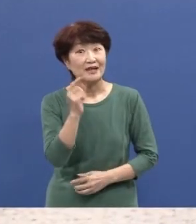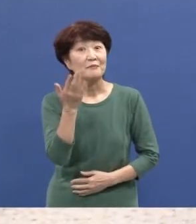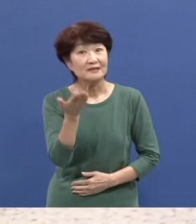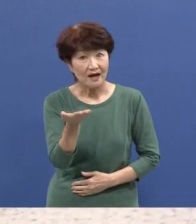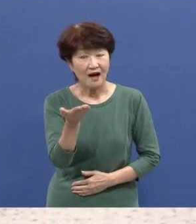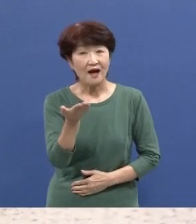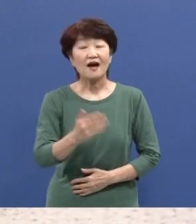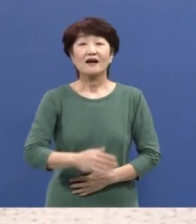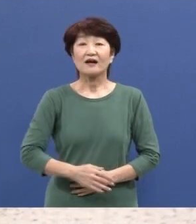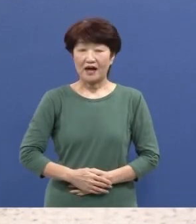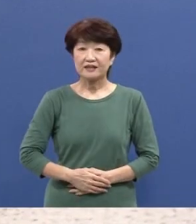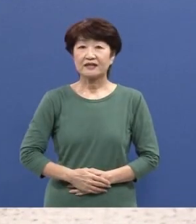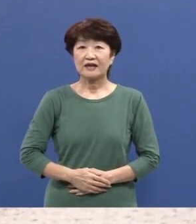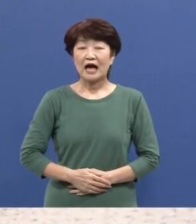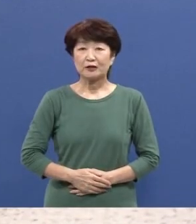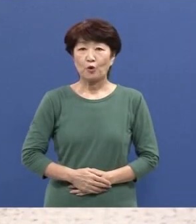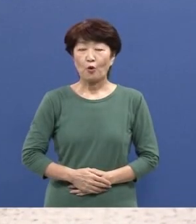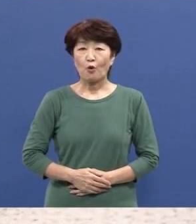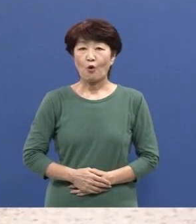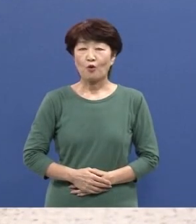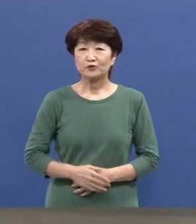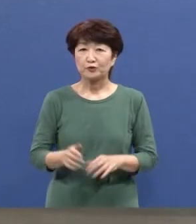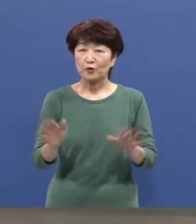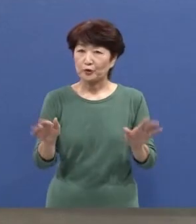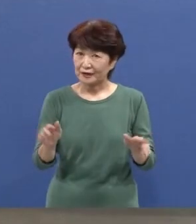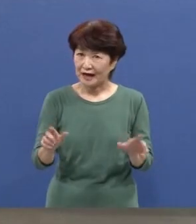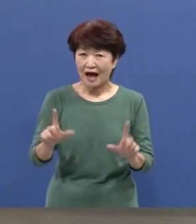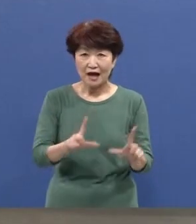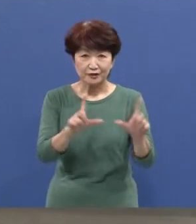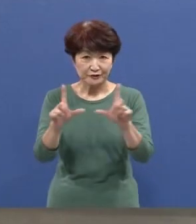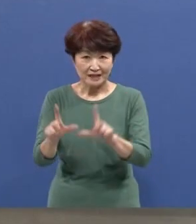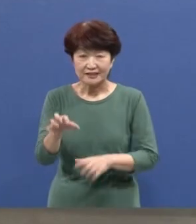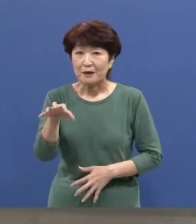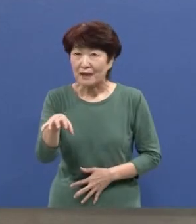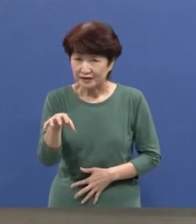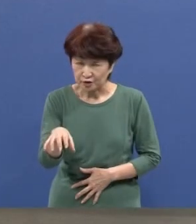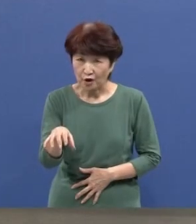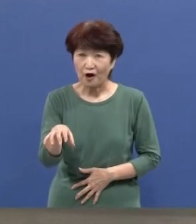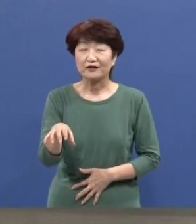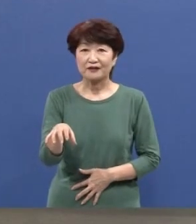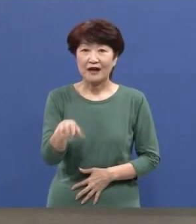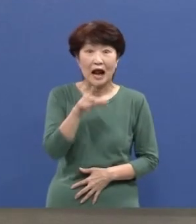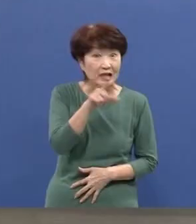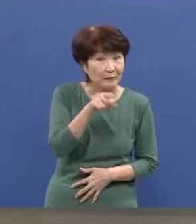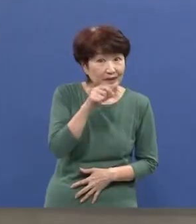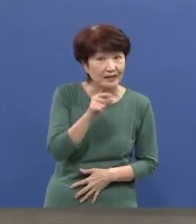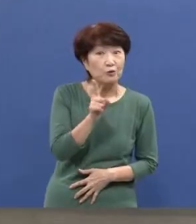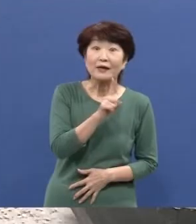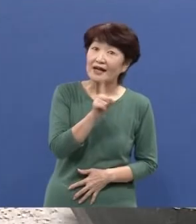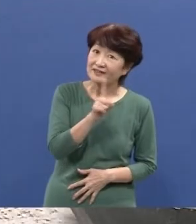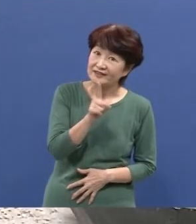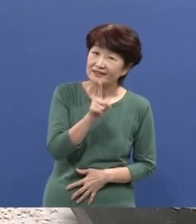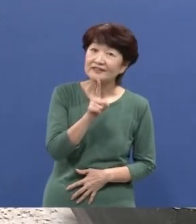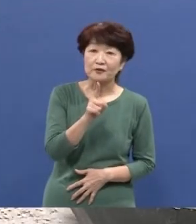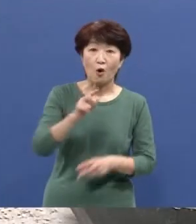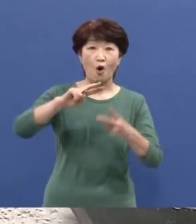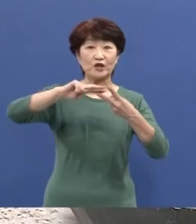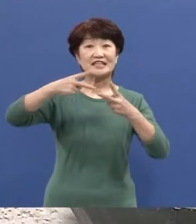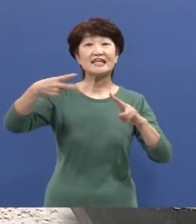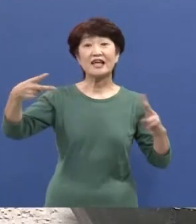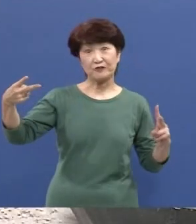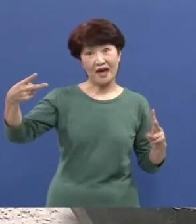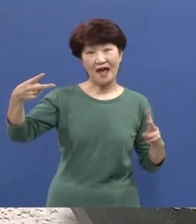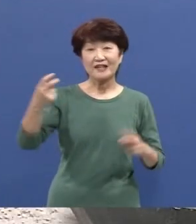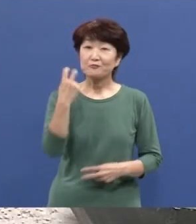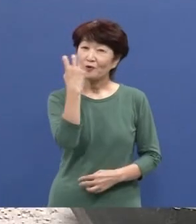ね。 はい、博物館ですから、その動物が生息していた場所や食べていたもの、DNA など